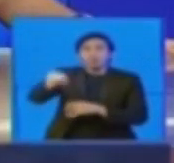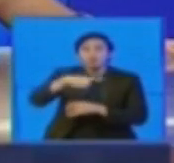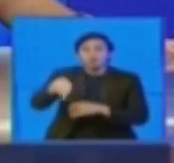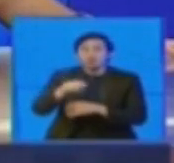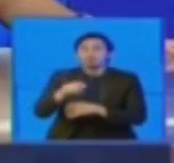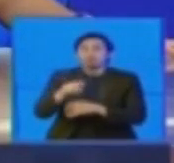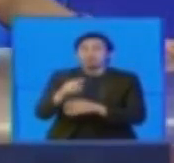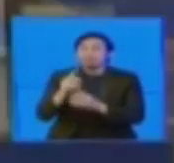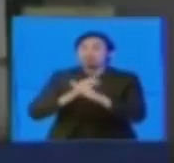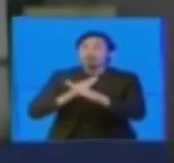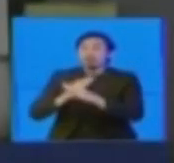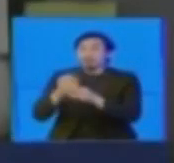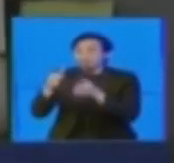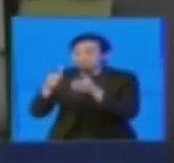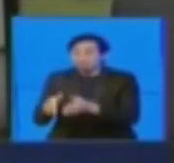pemakaman.